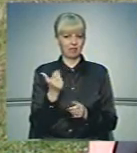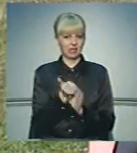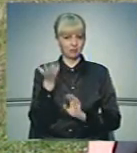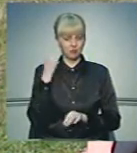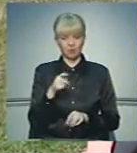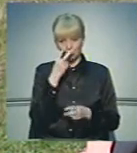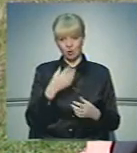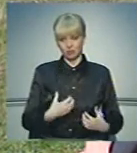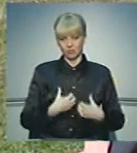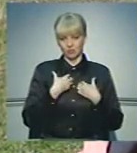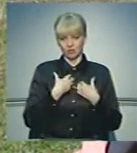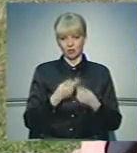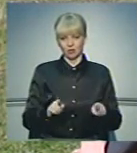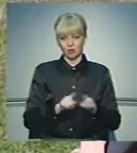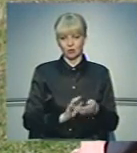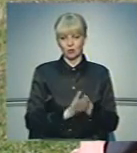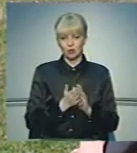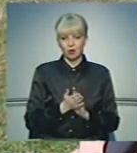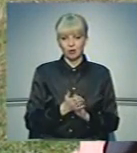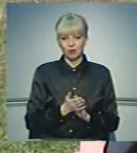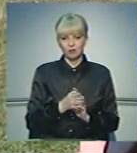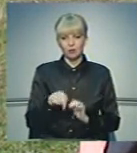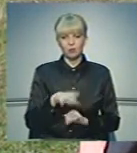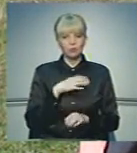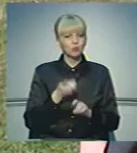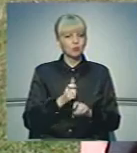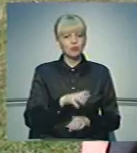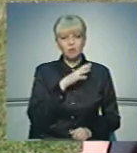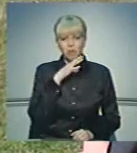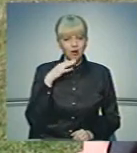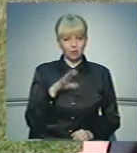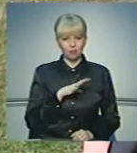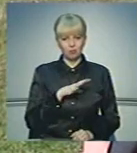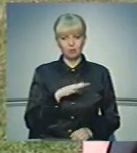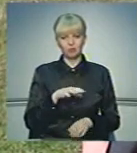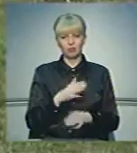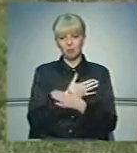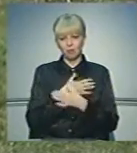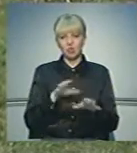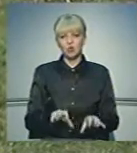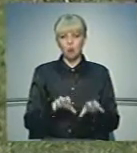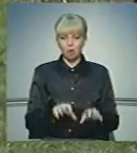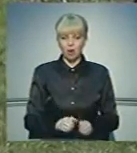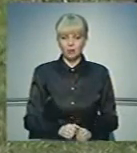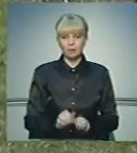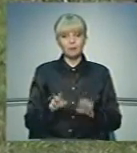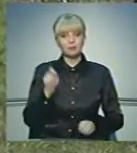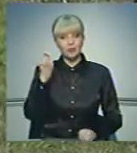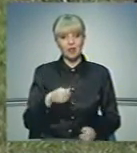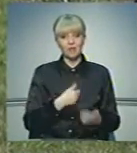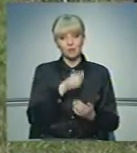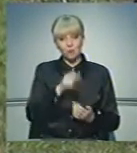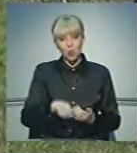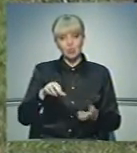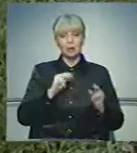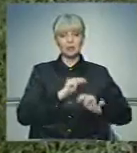побачив таку жахливу картину. Тут було дуже багато трупів собачок. Після приїзду волонтерів